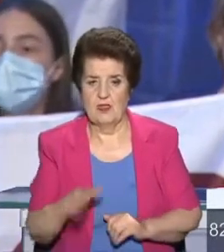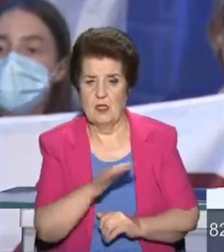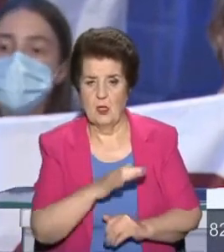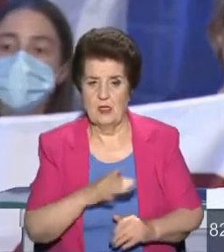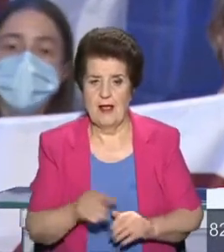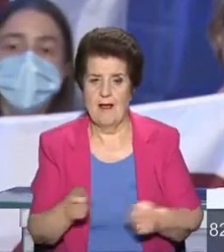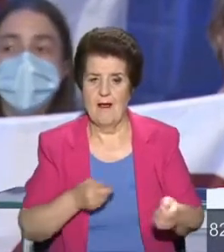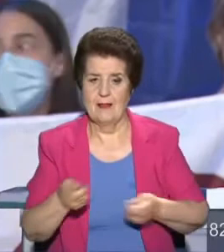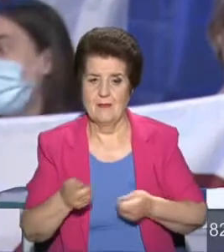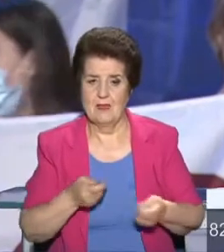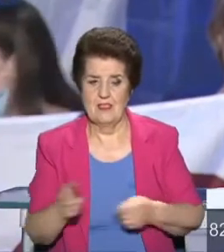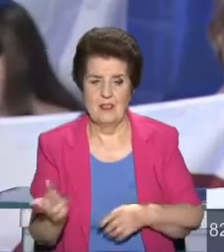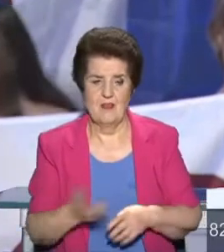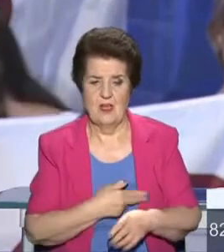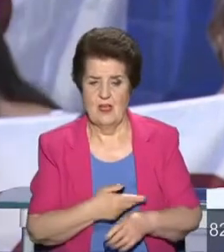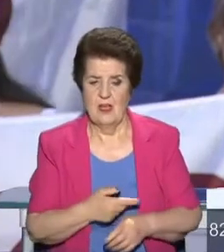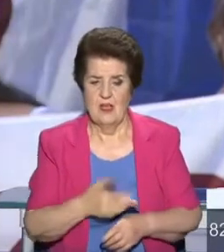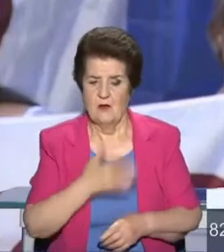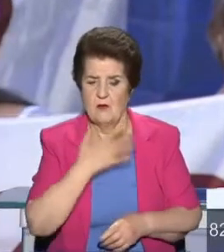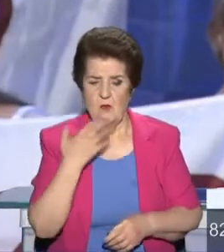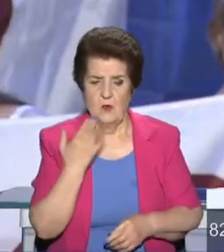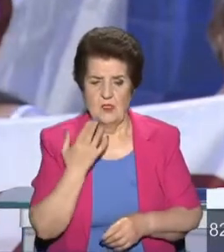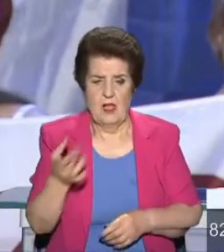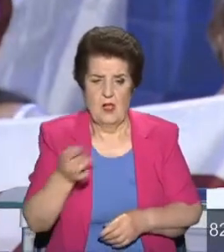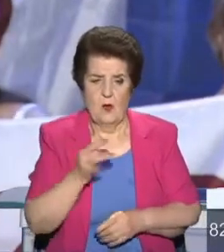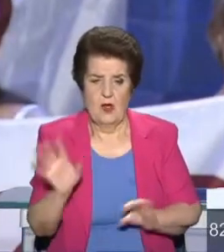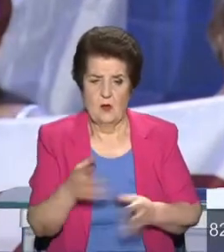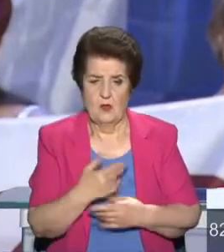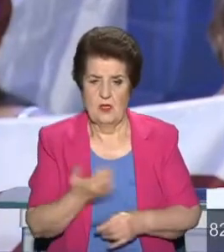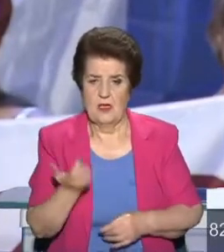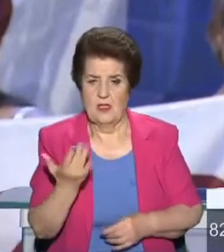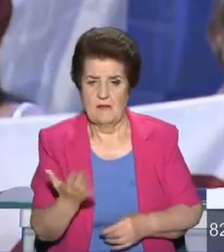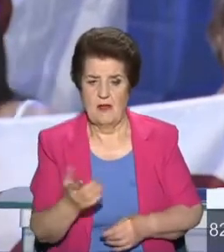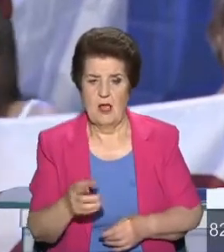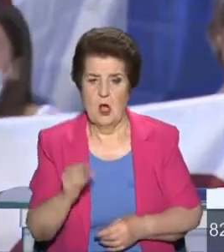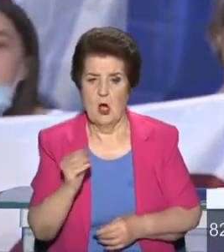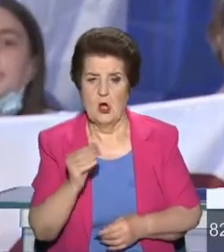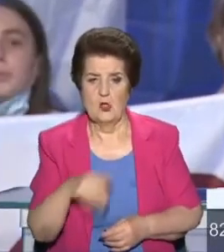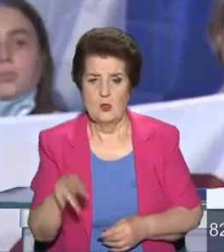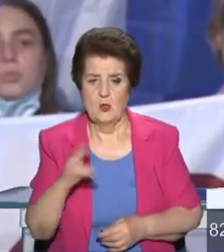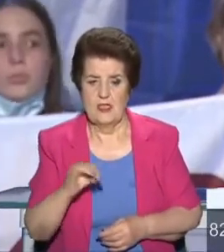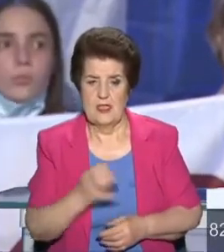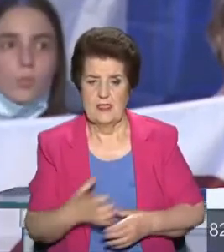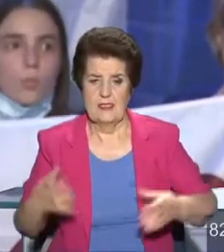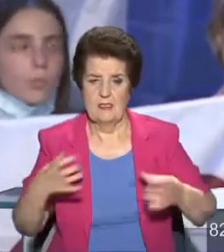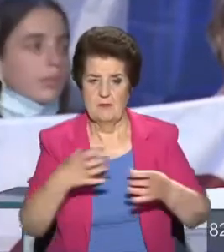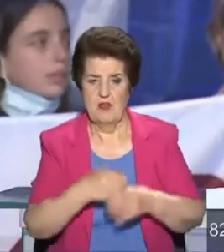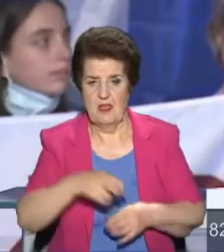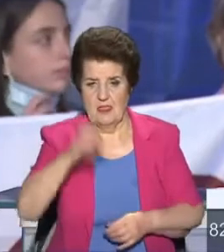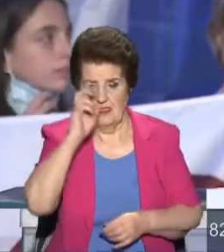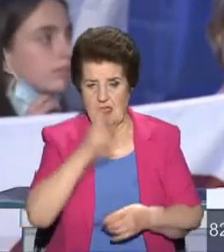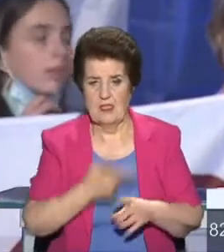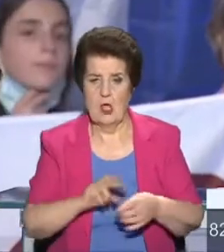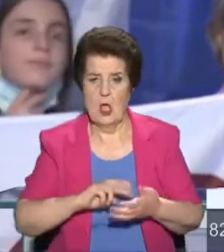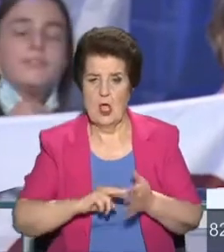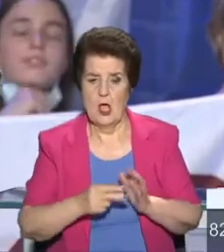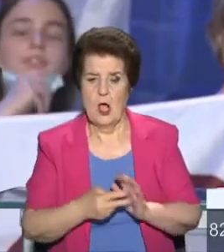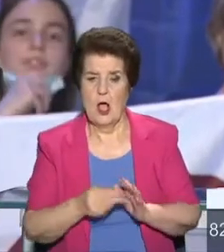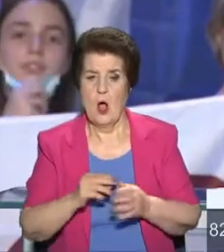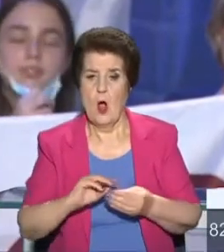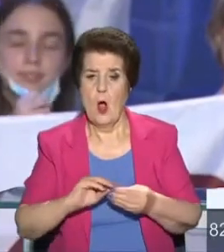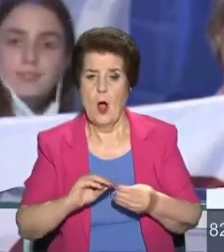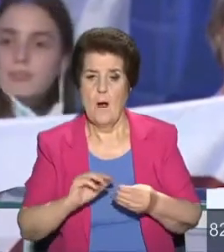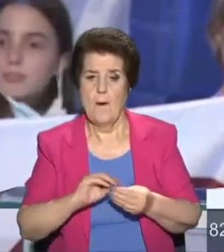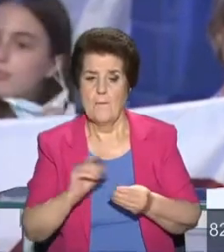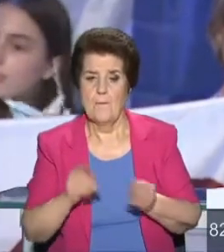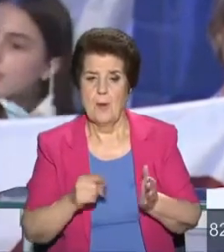fără prea multe raioane câteva județe doar simplificarea statului fiindcă și Aceasta este o problemă fiecare dintre